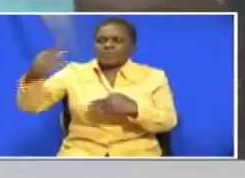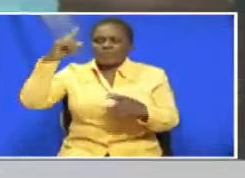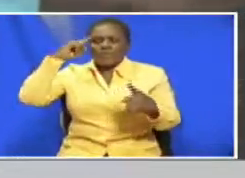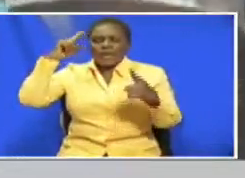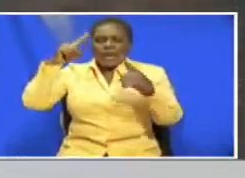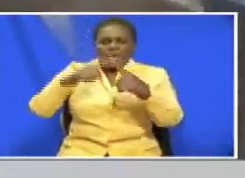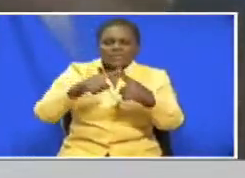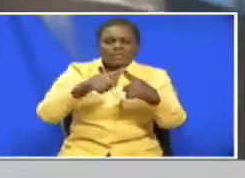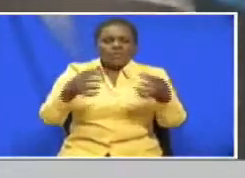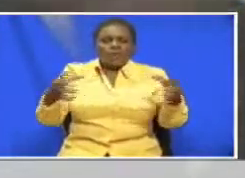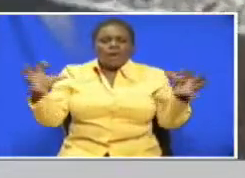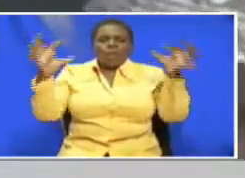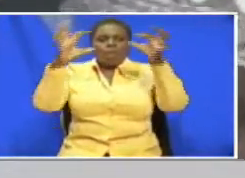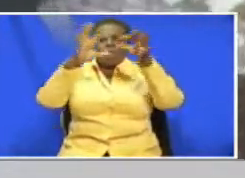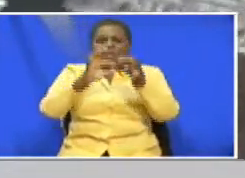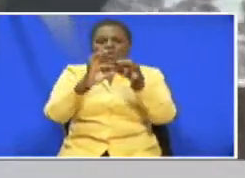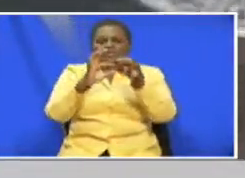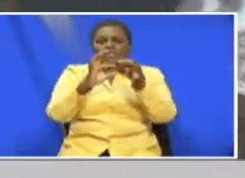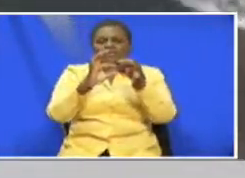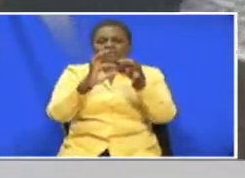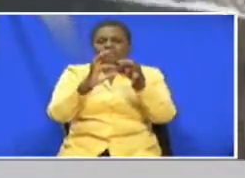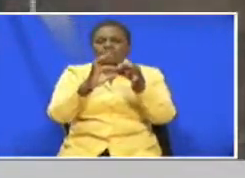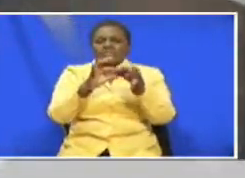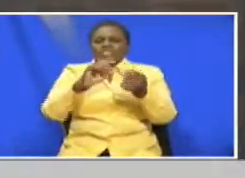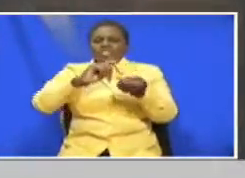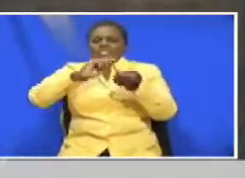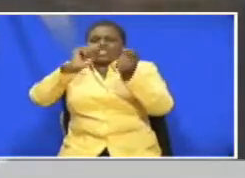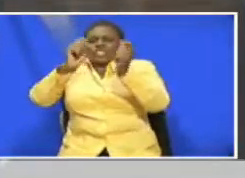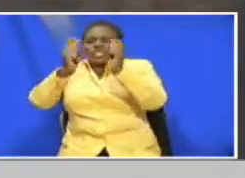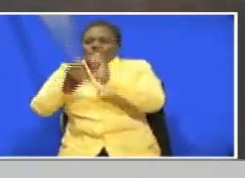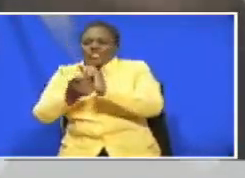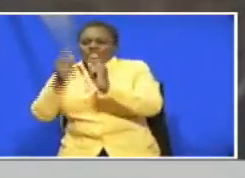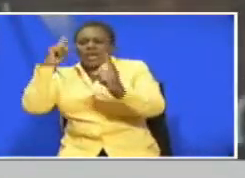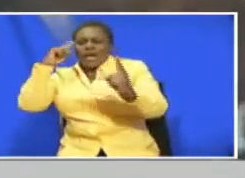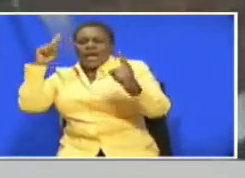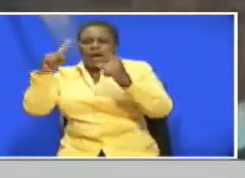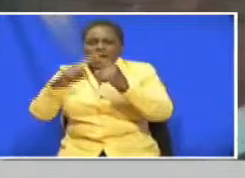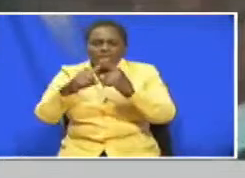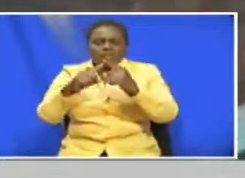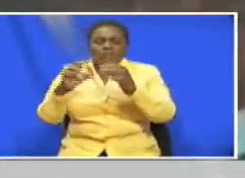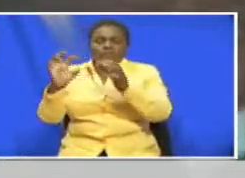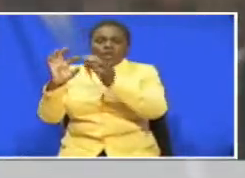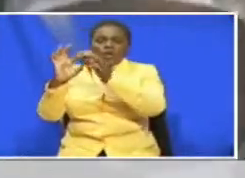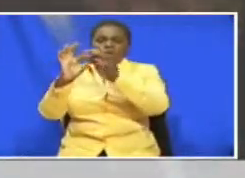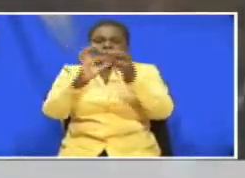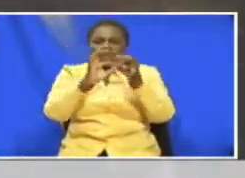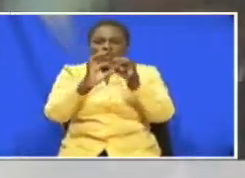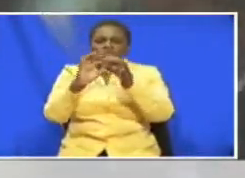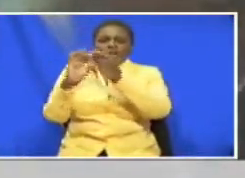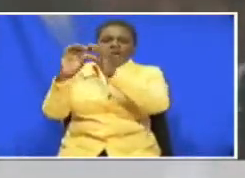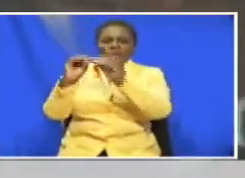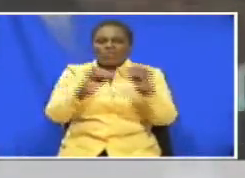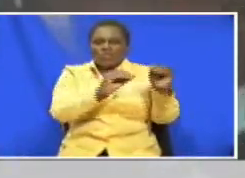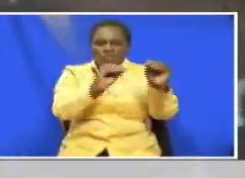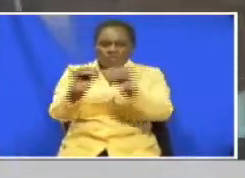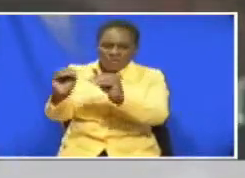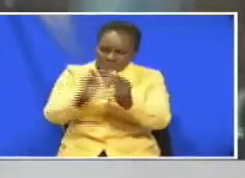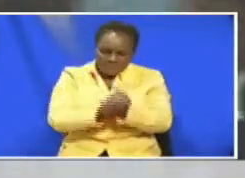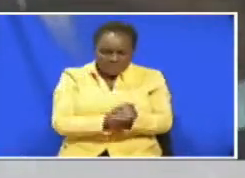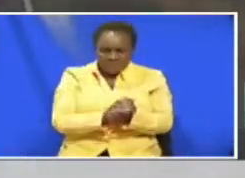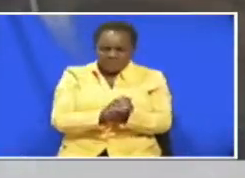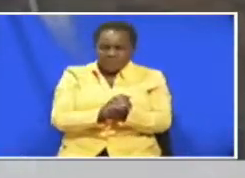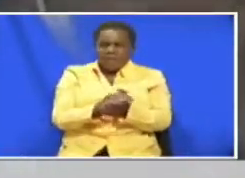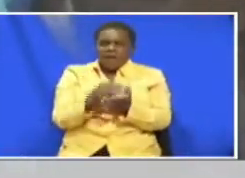azimio la umoja itakuwa azimio la umoja movement, na